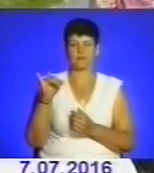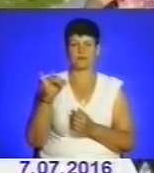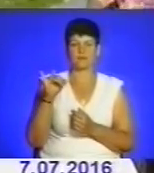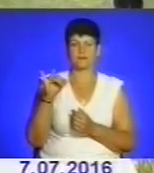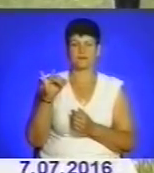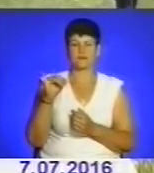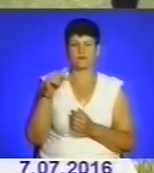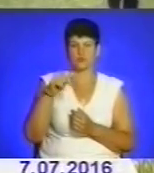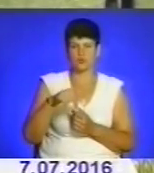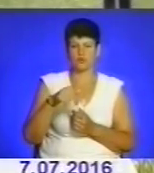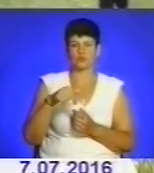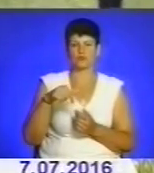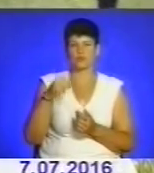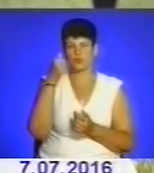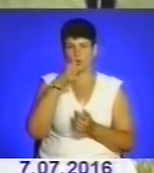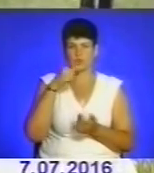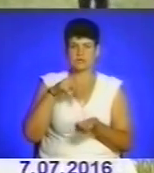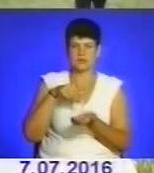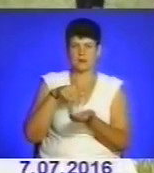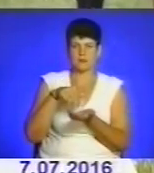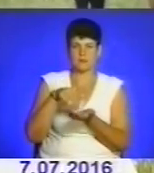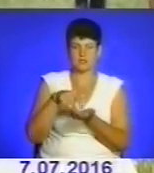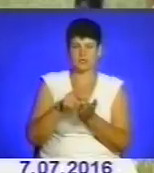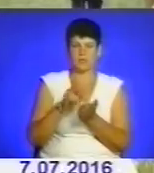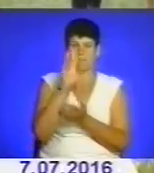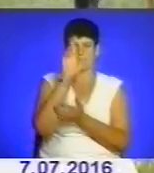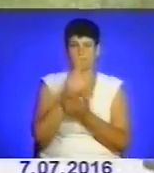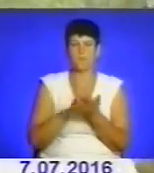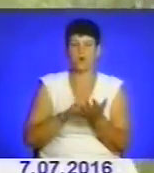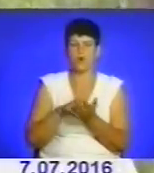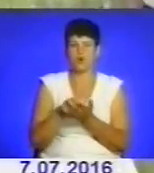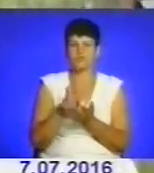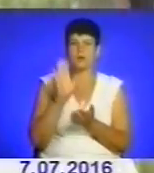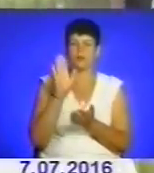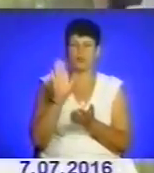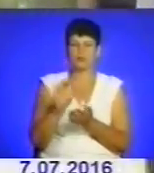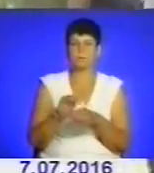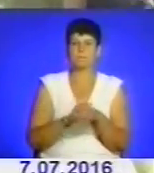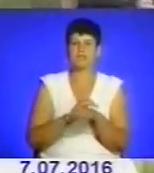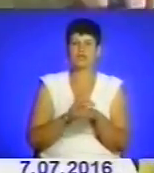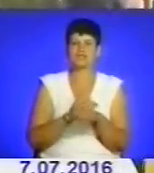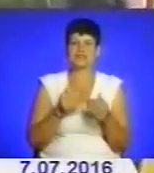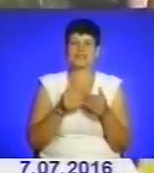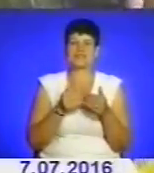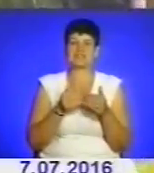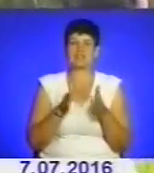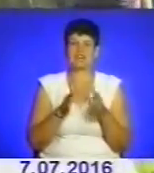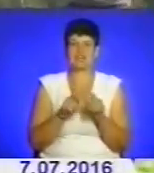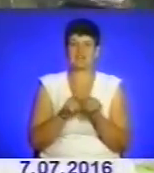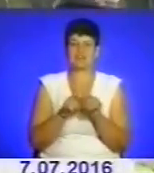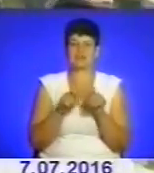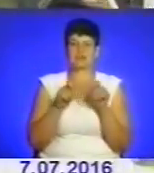Марії. Цьогорічна піша проща відбудеться під молитовним гаслом «Милосердя двері відкрий нам,